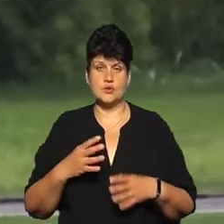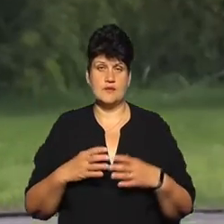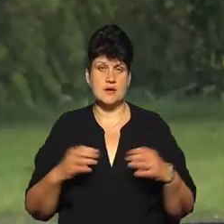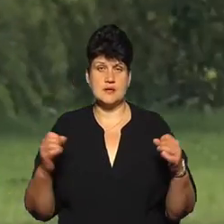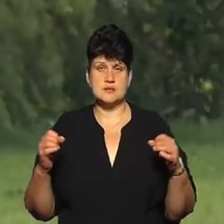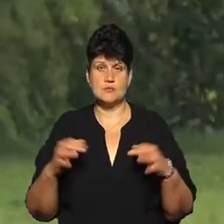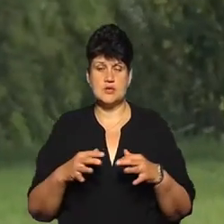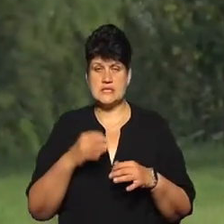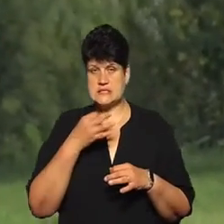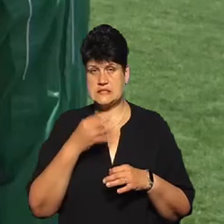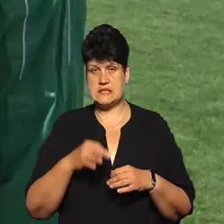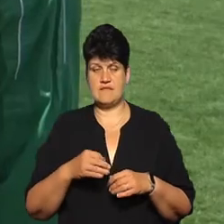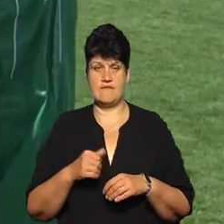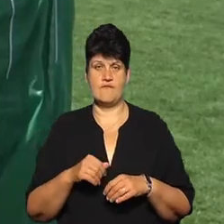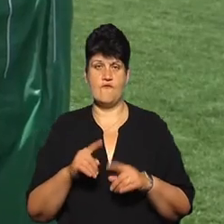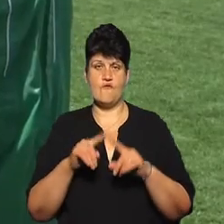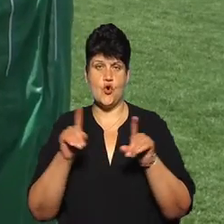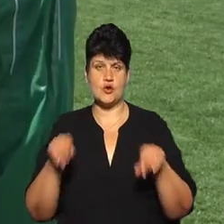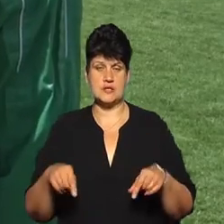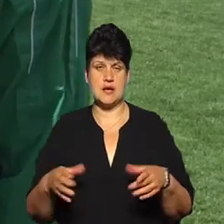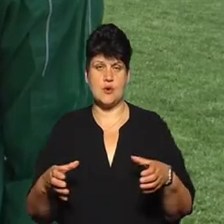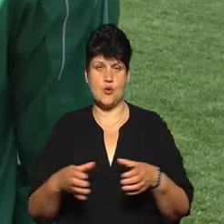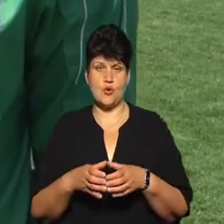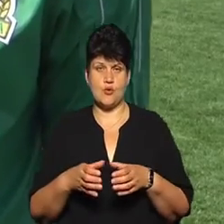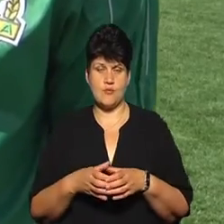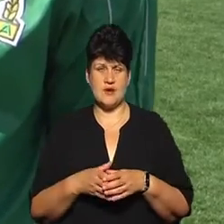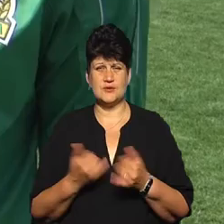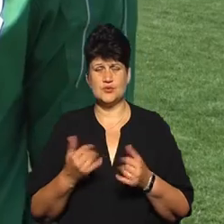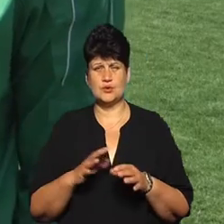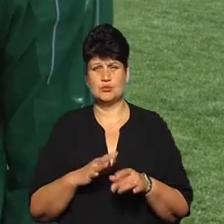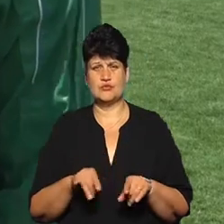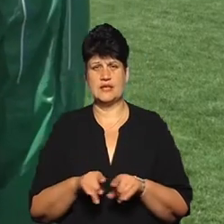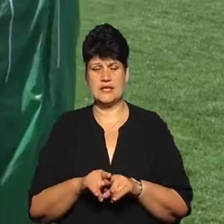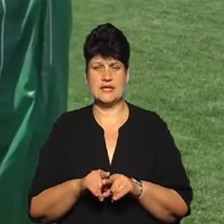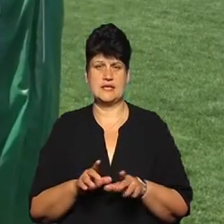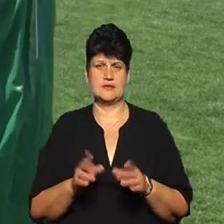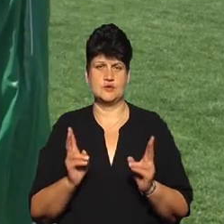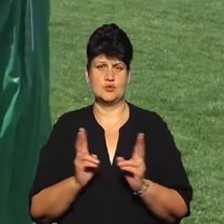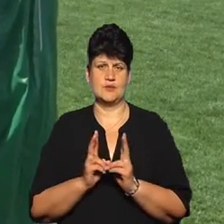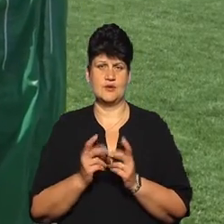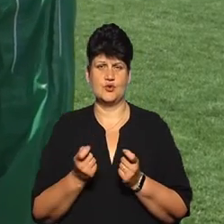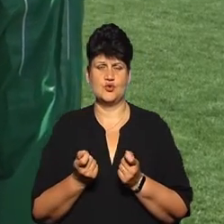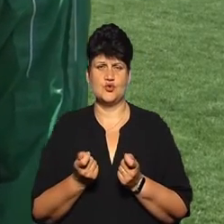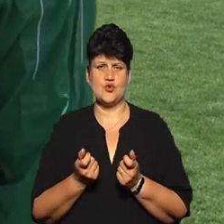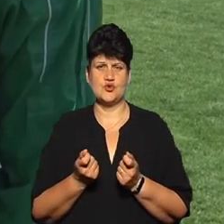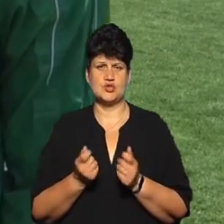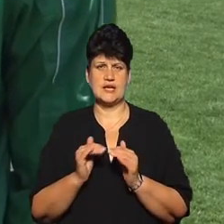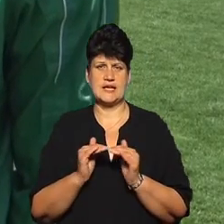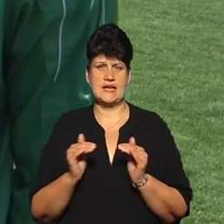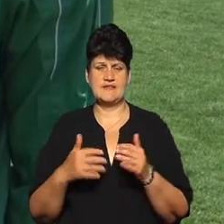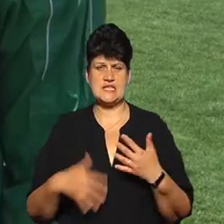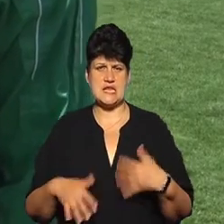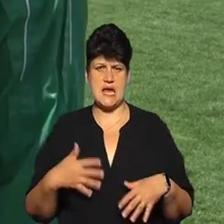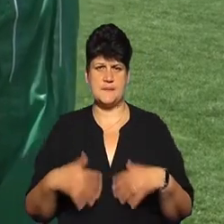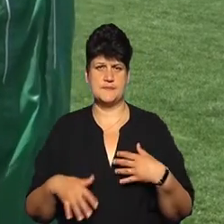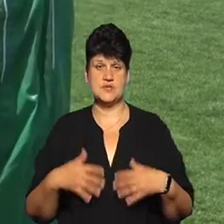воротар команди Максим Механів. Сьогодні такий суперник був, можна сказати, трошки рівнем слабший,